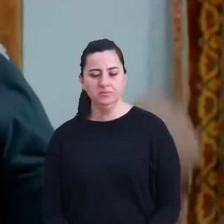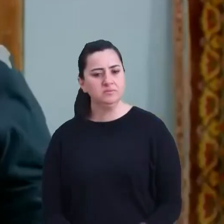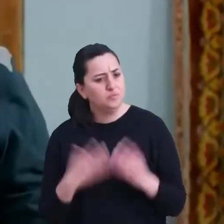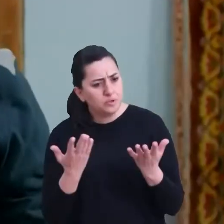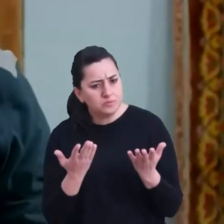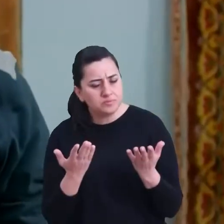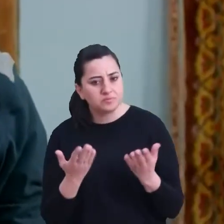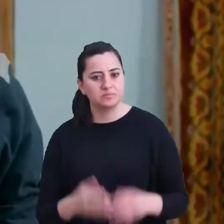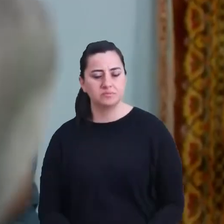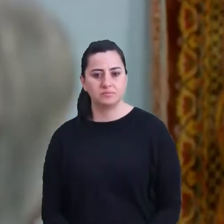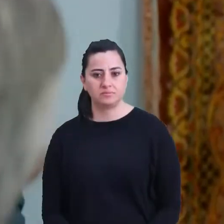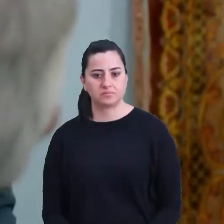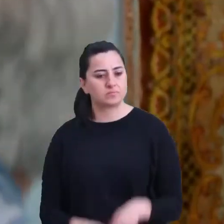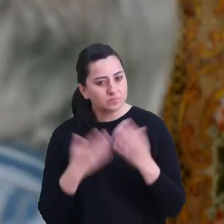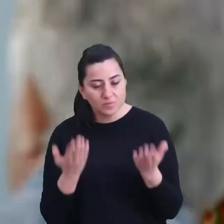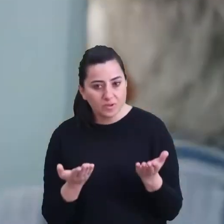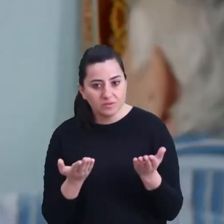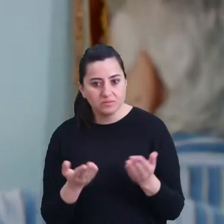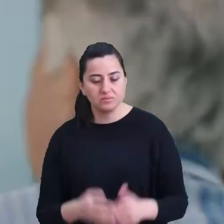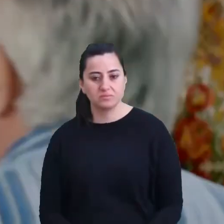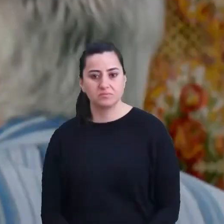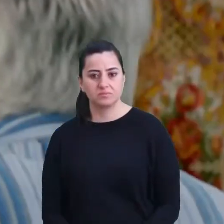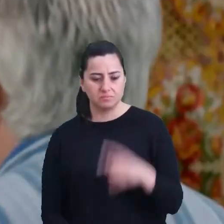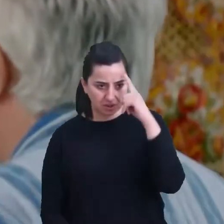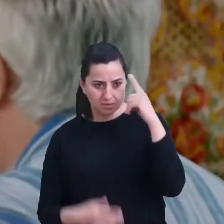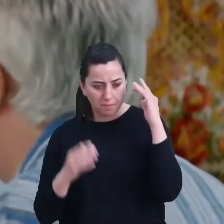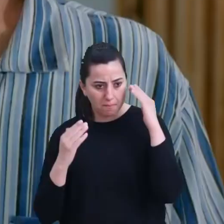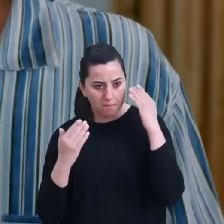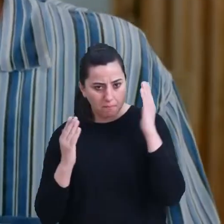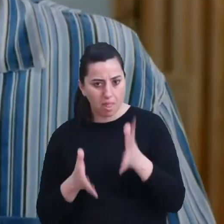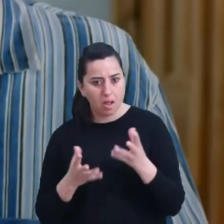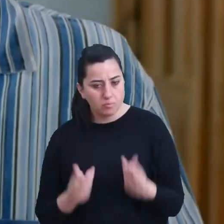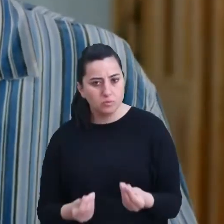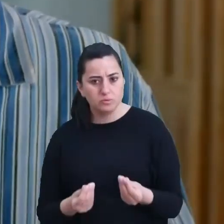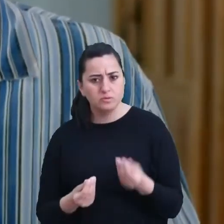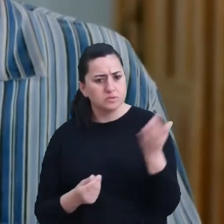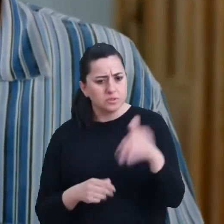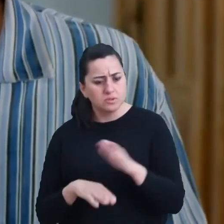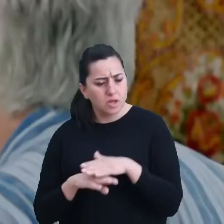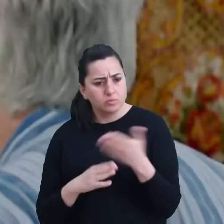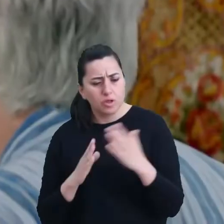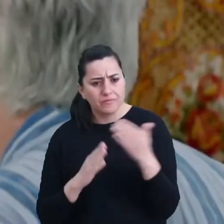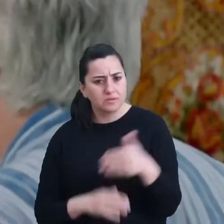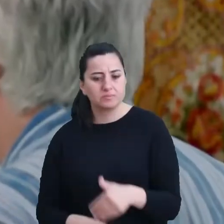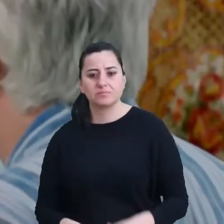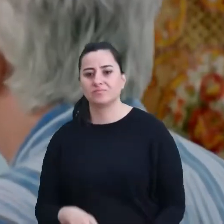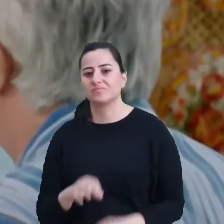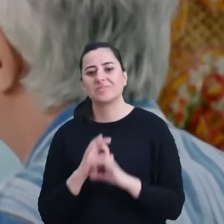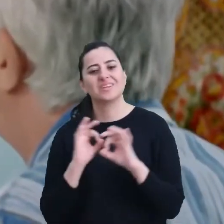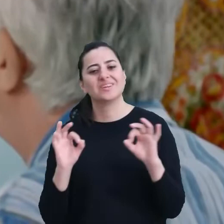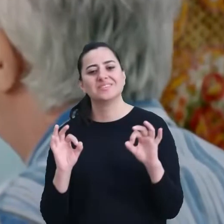Ulan! Ulan! Başıma bela mısın lan sen? Ne işin var senin bu evde?